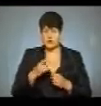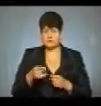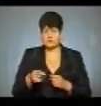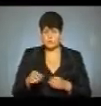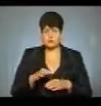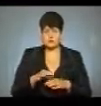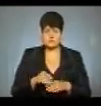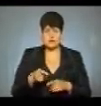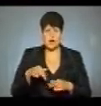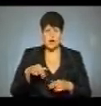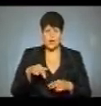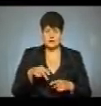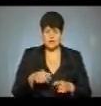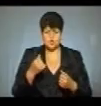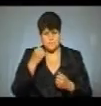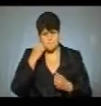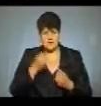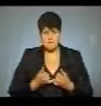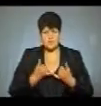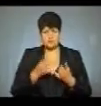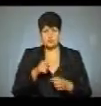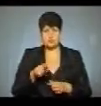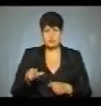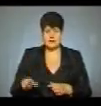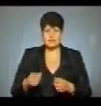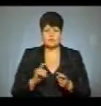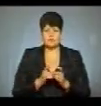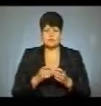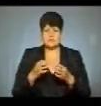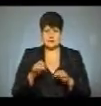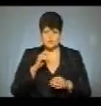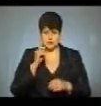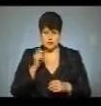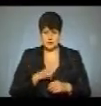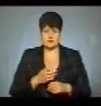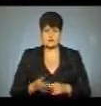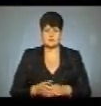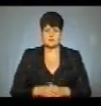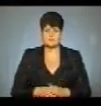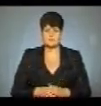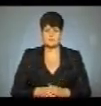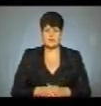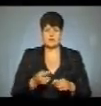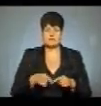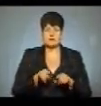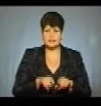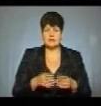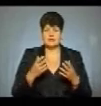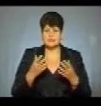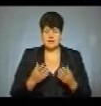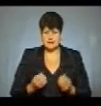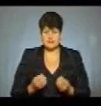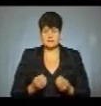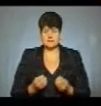така хода, щоб пам'ятати тих людей, які боролися за незалежність України, зокрема Західноукраїнської Народної Республіки. Такий день, який